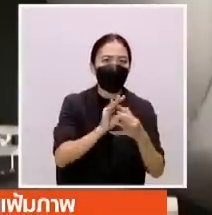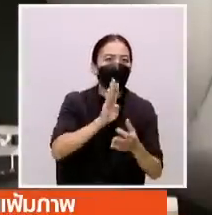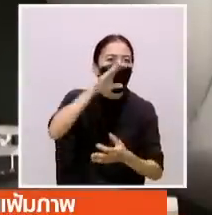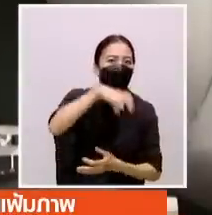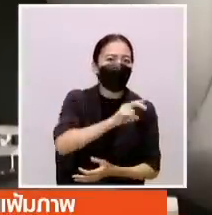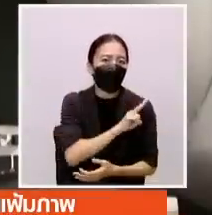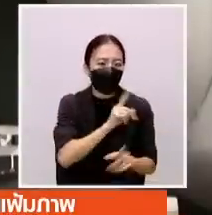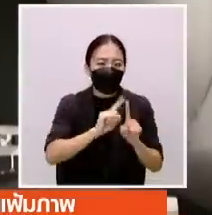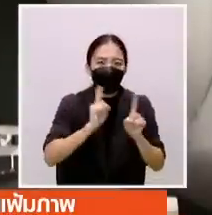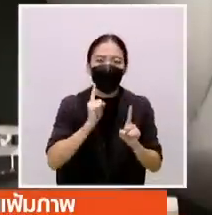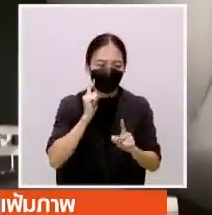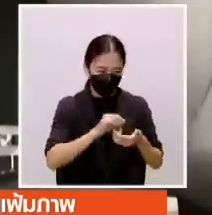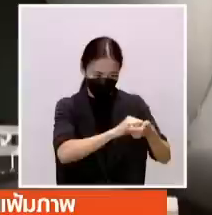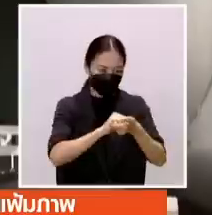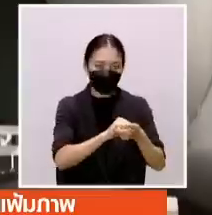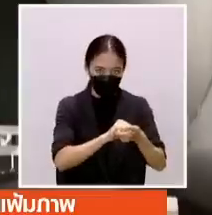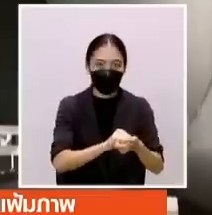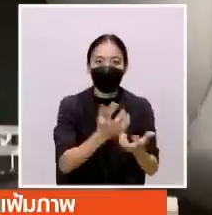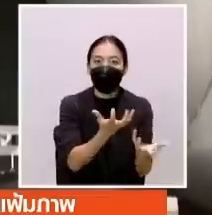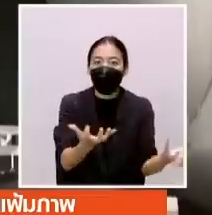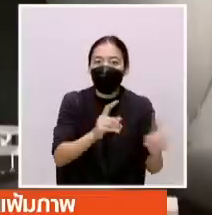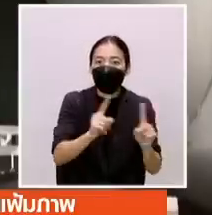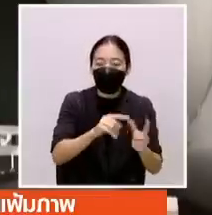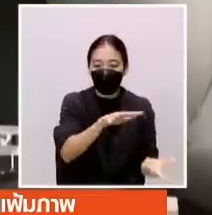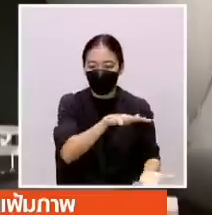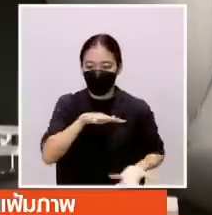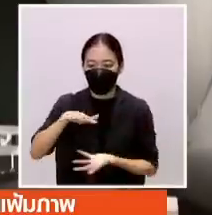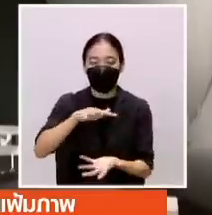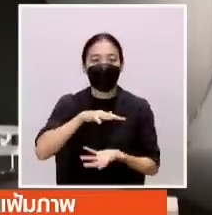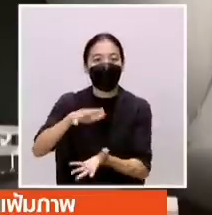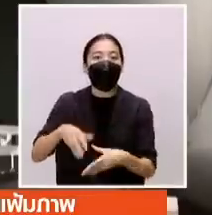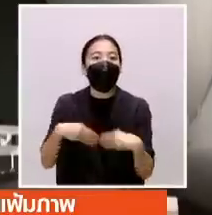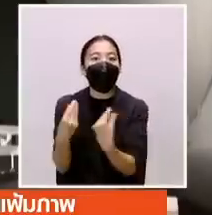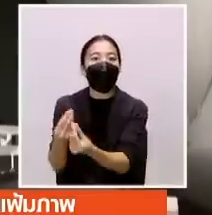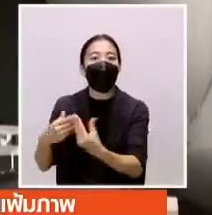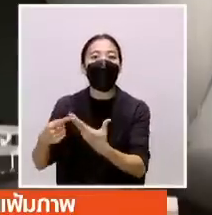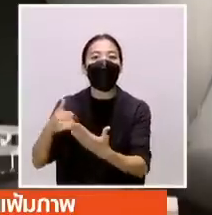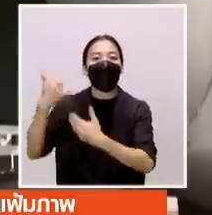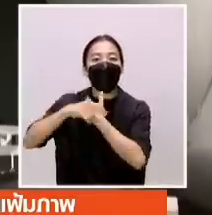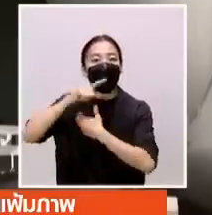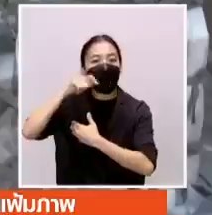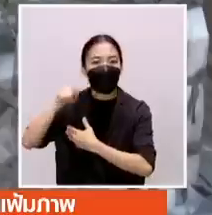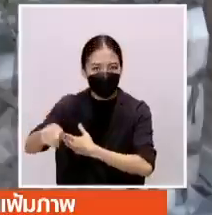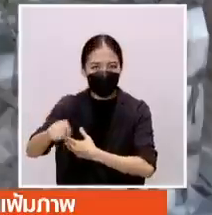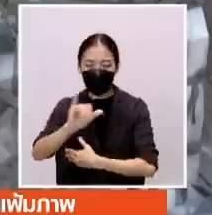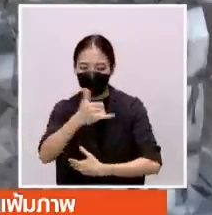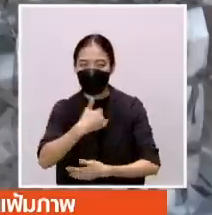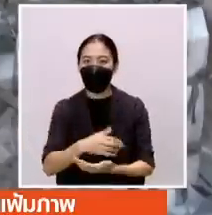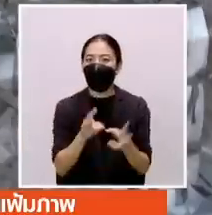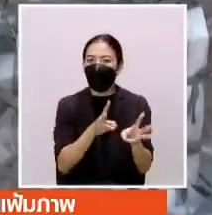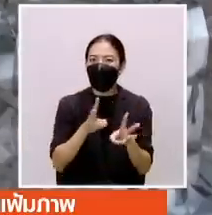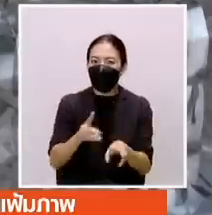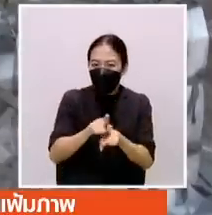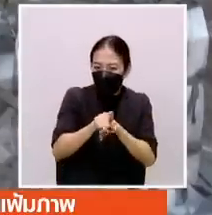มัยให้กับยูเครนและเยอรมนีจะเริ่มฝึกทหารยูเครนกับวิธีการใช้ปืนใหญ่ Howitzer ในอีก